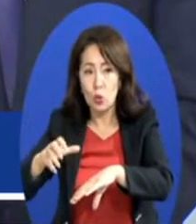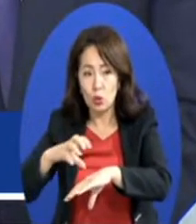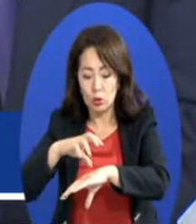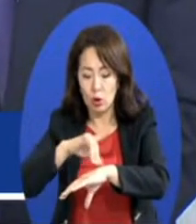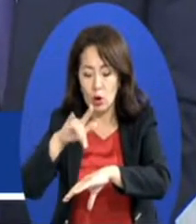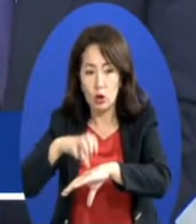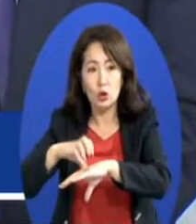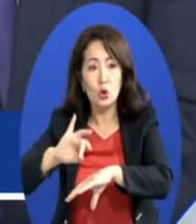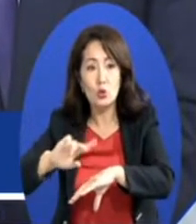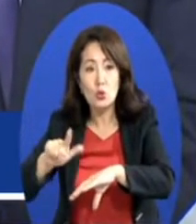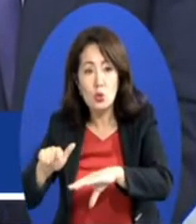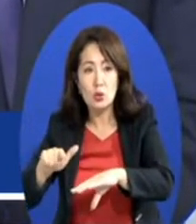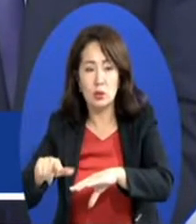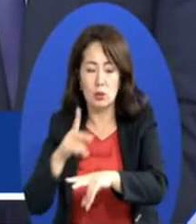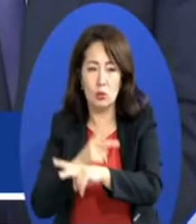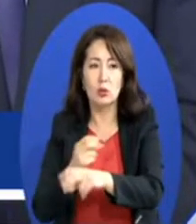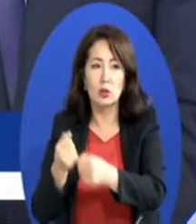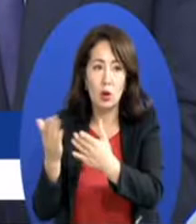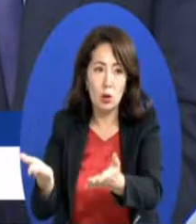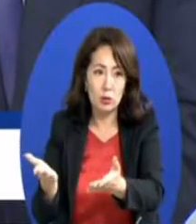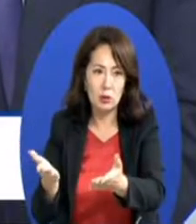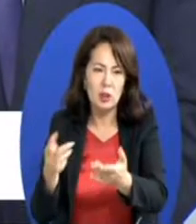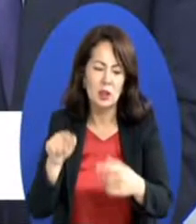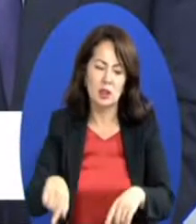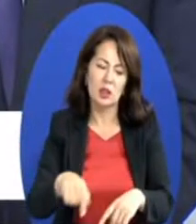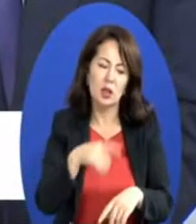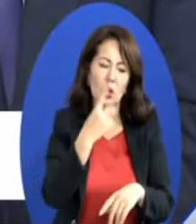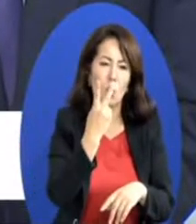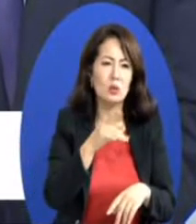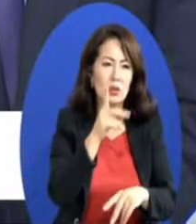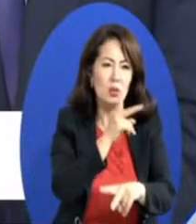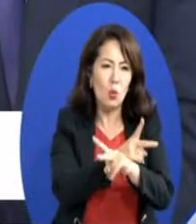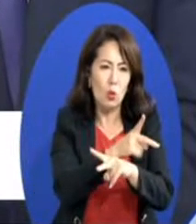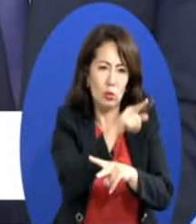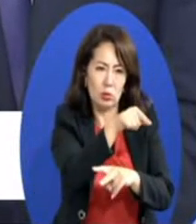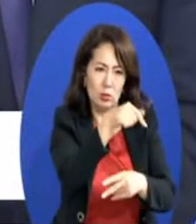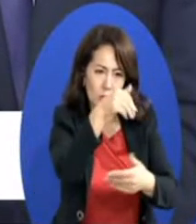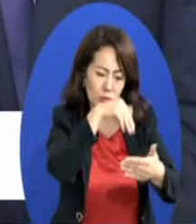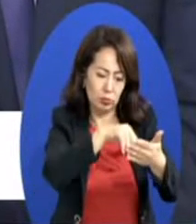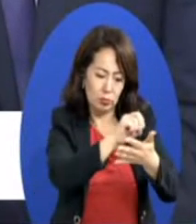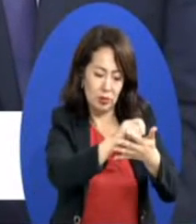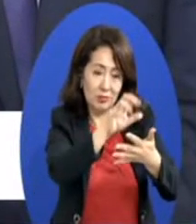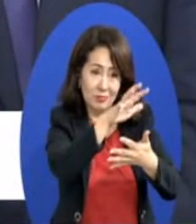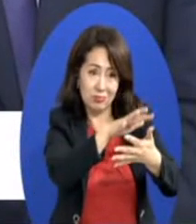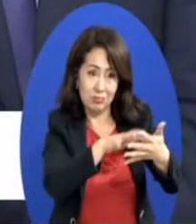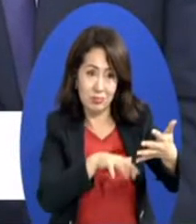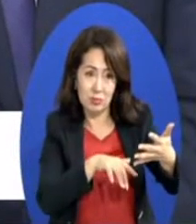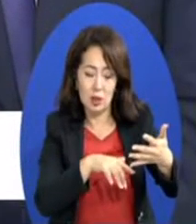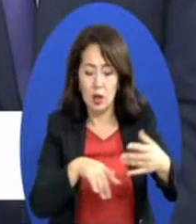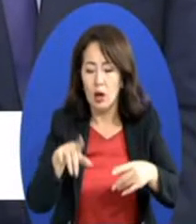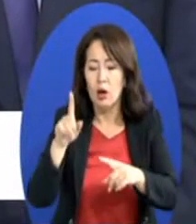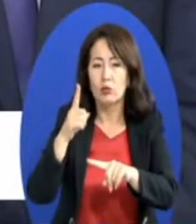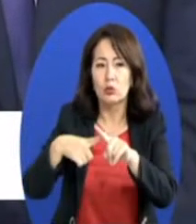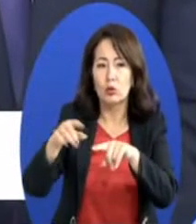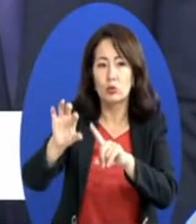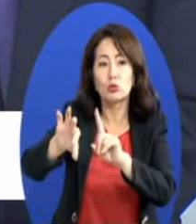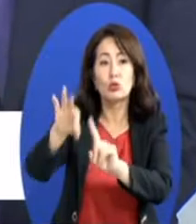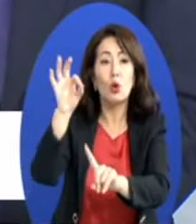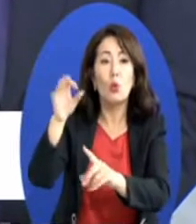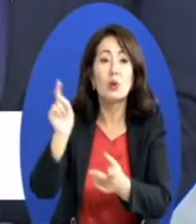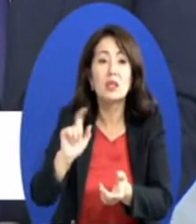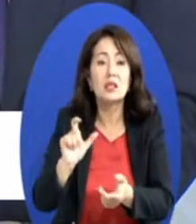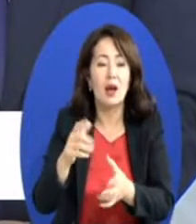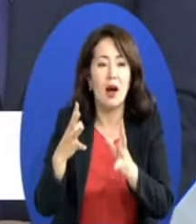явчвал хоцсогны хуулийг оруулах гэж байгаа юм. Тэгээ нэг үндсэн хуулиар чинь бол бидэнд өгсөн юм бол энэ одоо энэ орон нутгийн сонгууль 10 сард